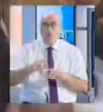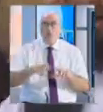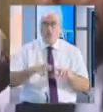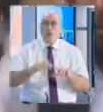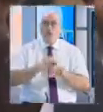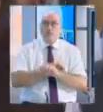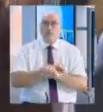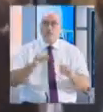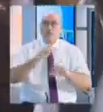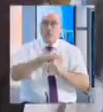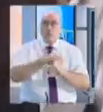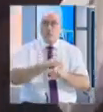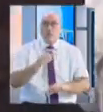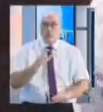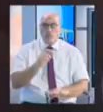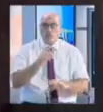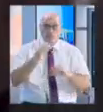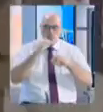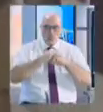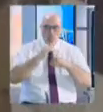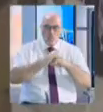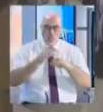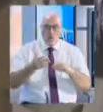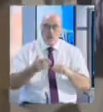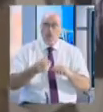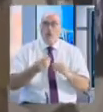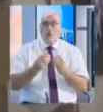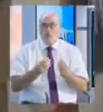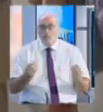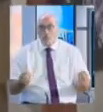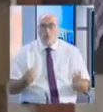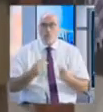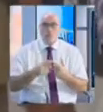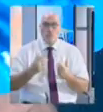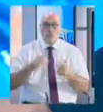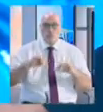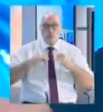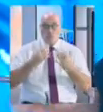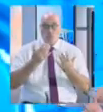متفجر داخل المسجد خلال صلاة العشاء، وأن بين المصابين أطفال وقُصّر.